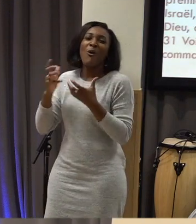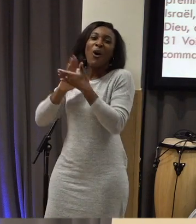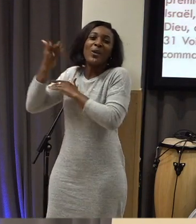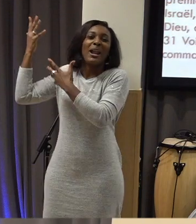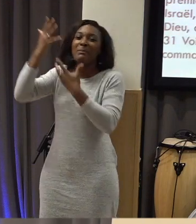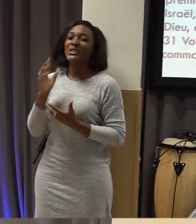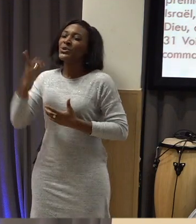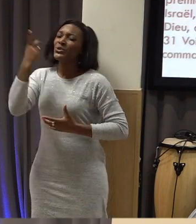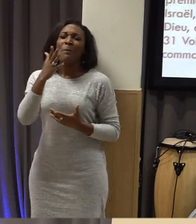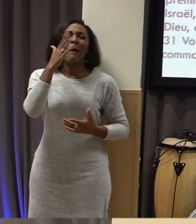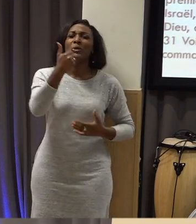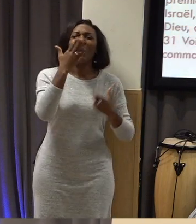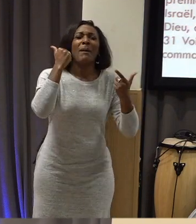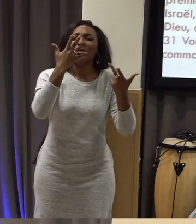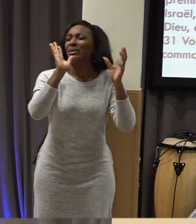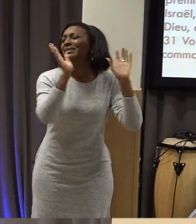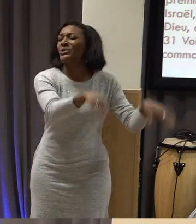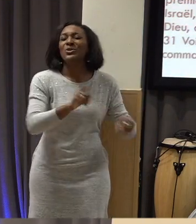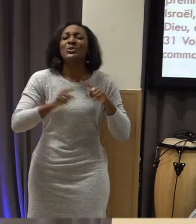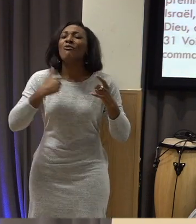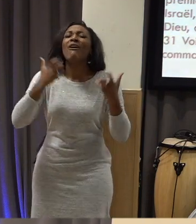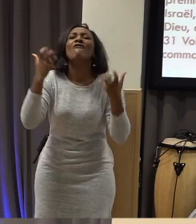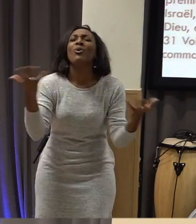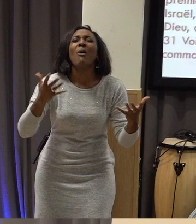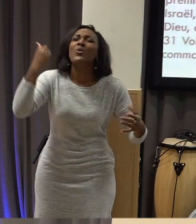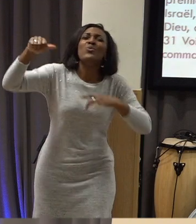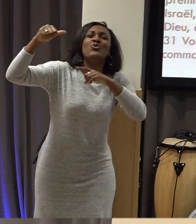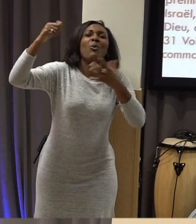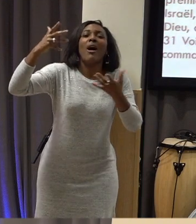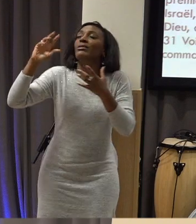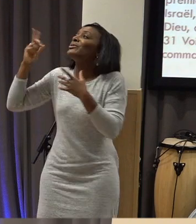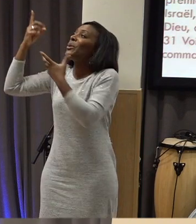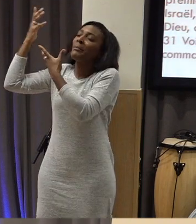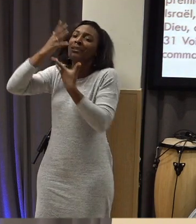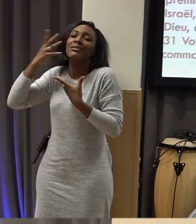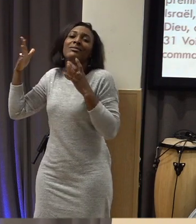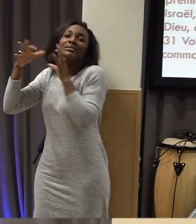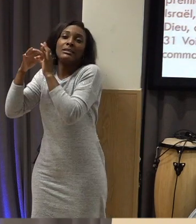rentre dans la présence de Dieu. Quoi qu'il m'en coûte.